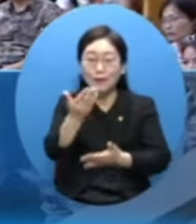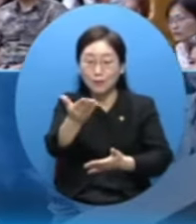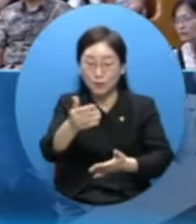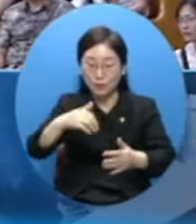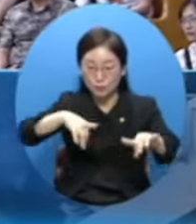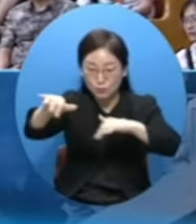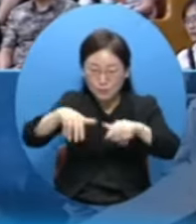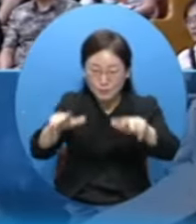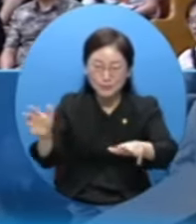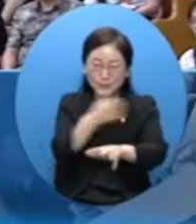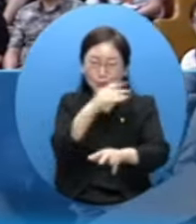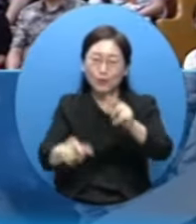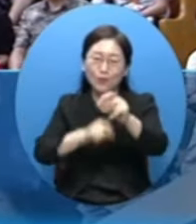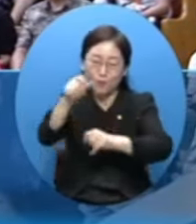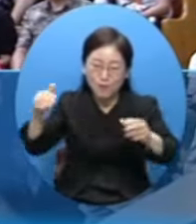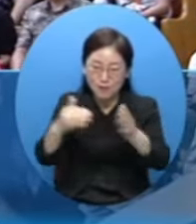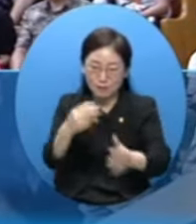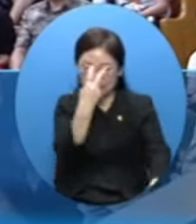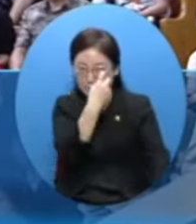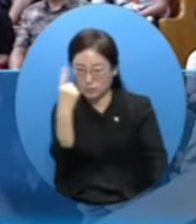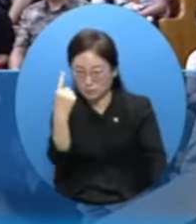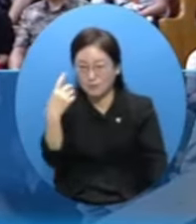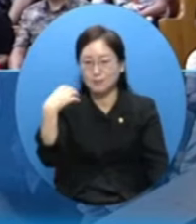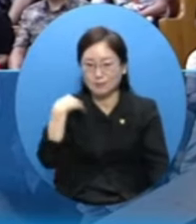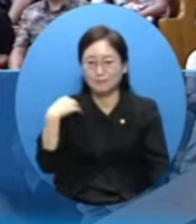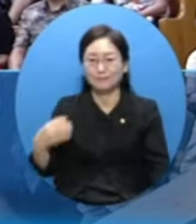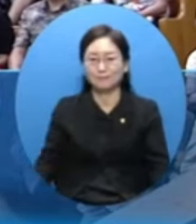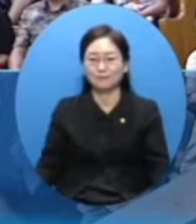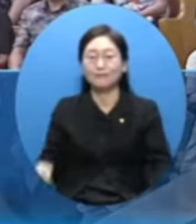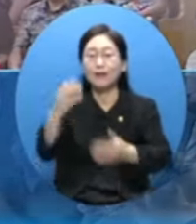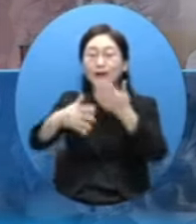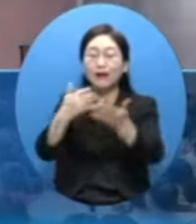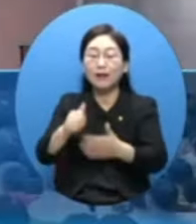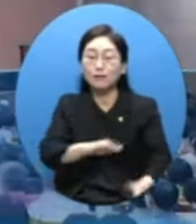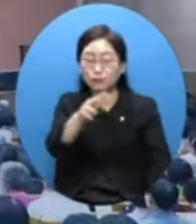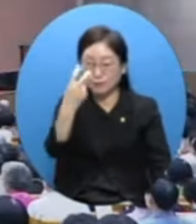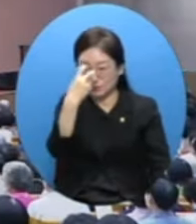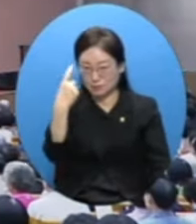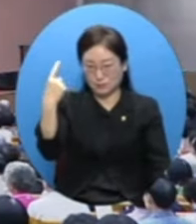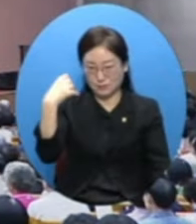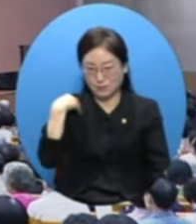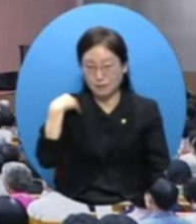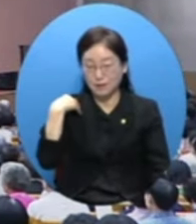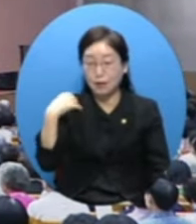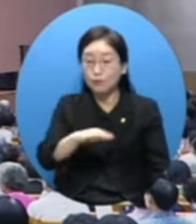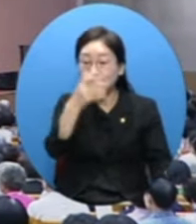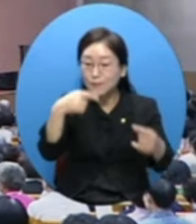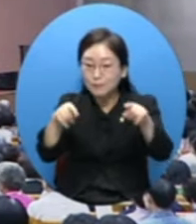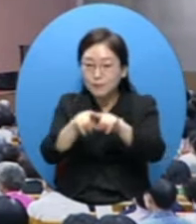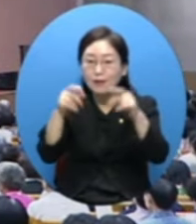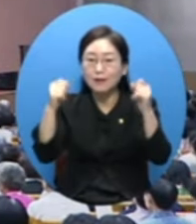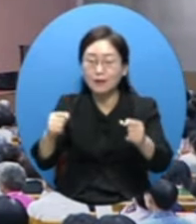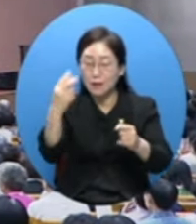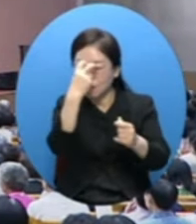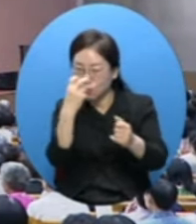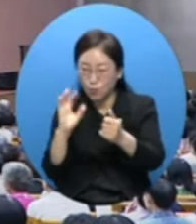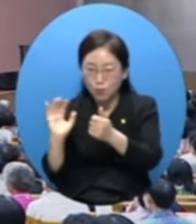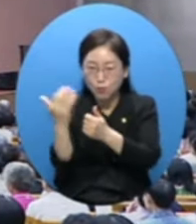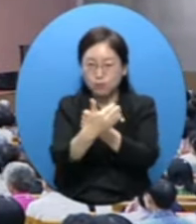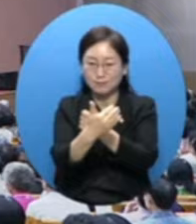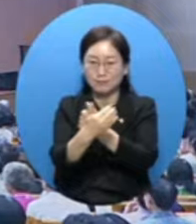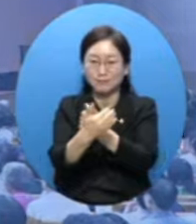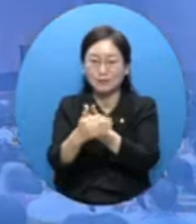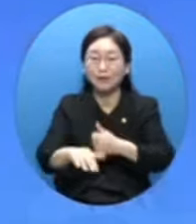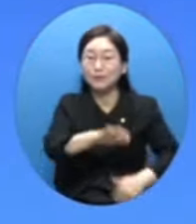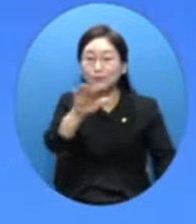지금부터 영혼까지 지키시리로다 아멘 하나님이 우리를 지켜 주십니다 하나님이 우리와 함께 하십니다 우리를 보호하시고